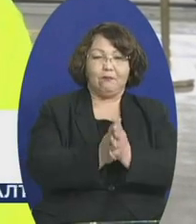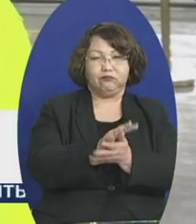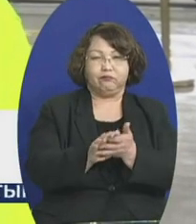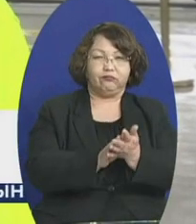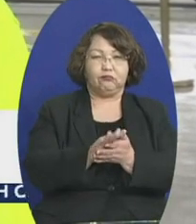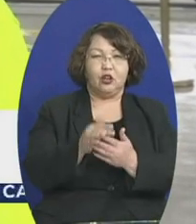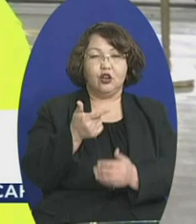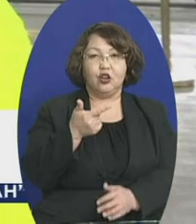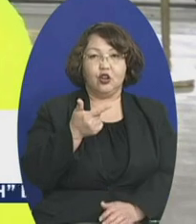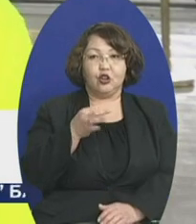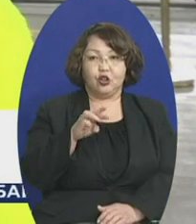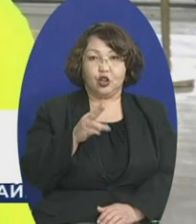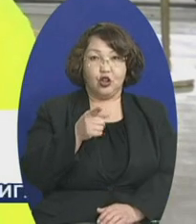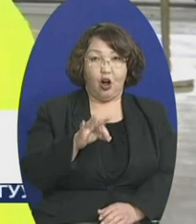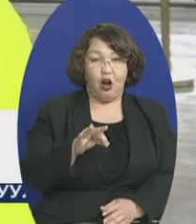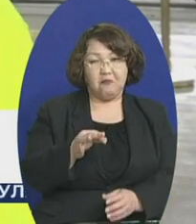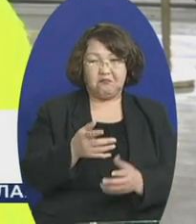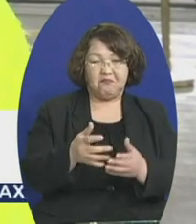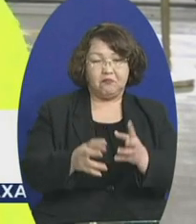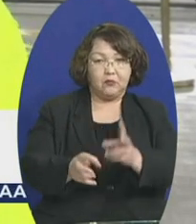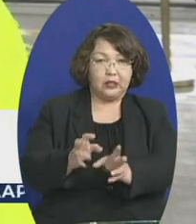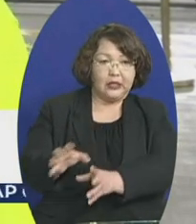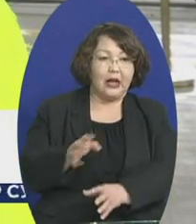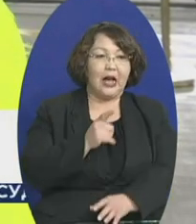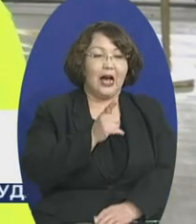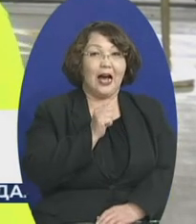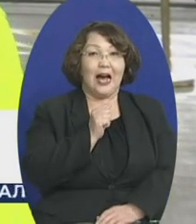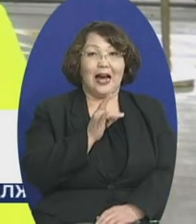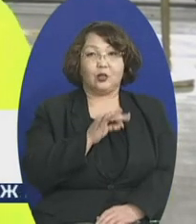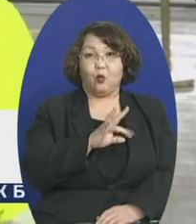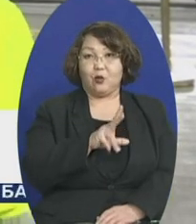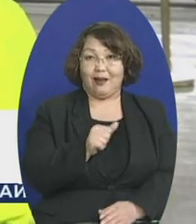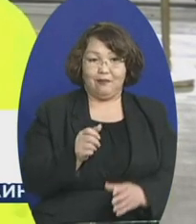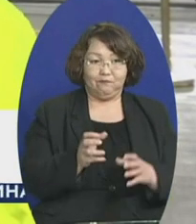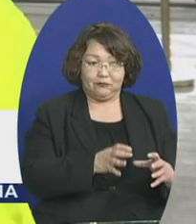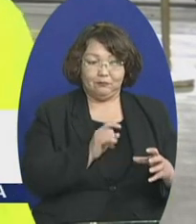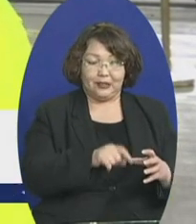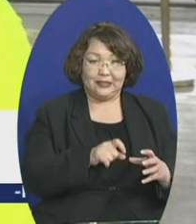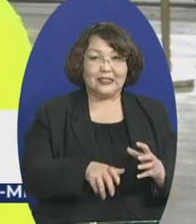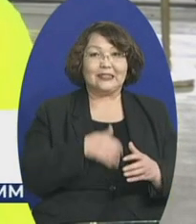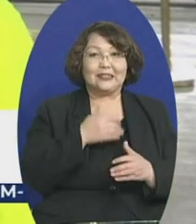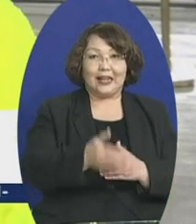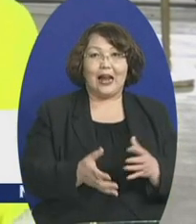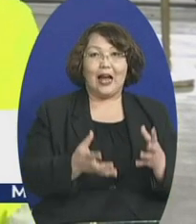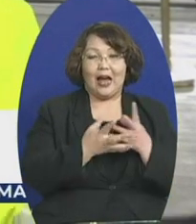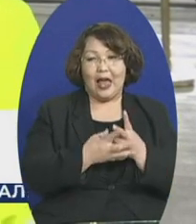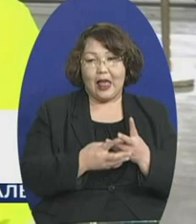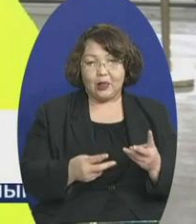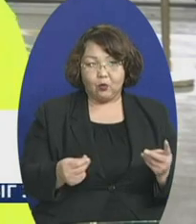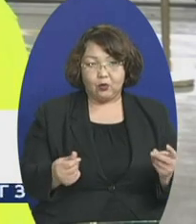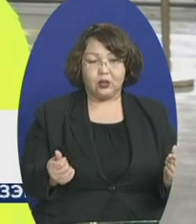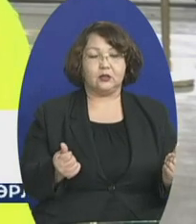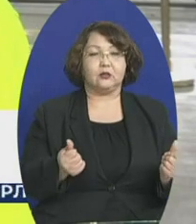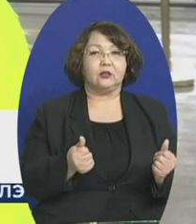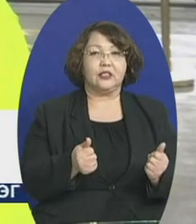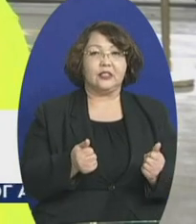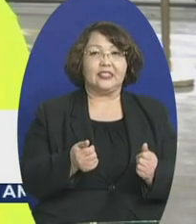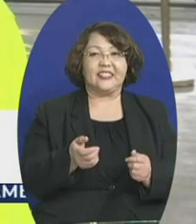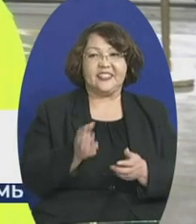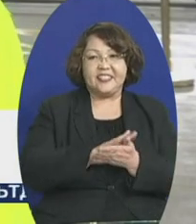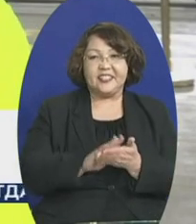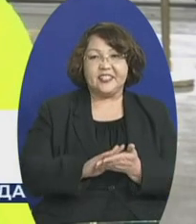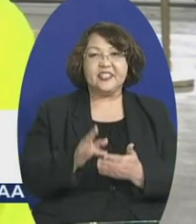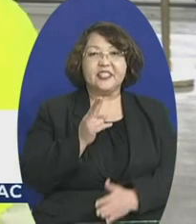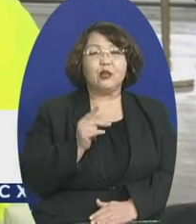За дараагаар нь бол хар туулга агуулсан бусад хэсгүүд байж байгаа. Тэрийг нь болохоор бид нар дараагийн хайлуулах болон одоо цэвэршүүлэх гэсэн